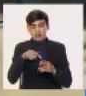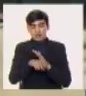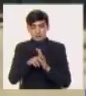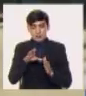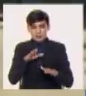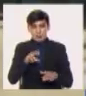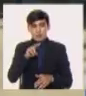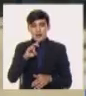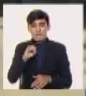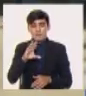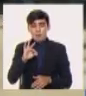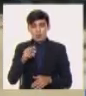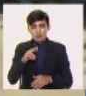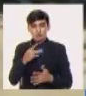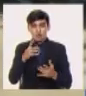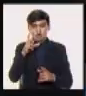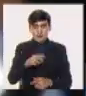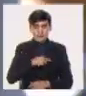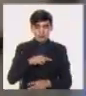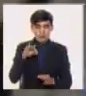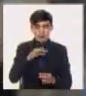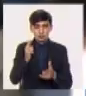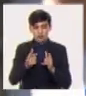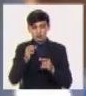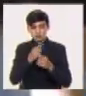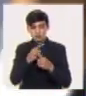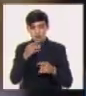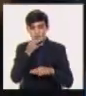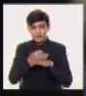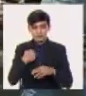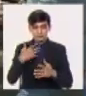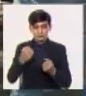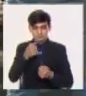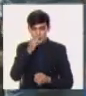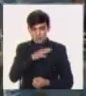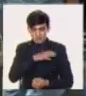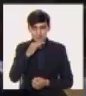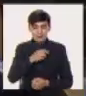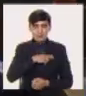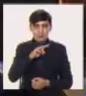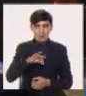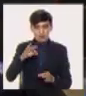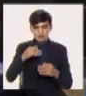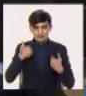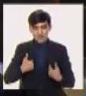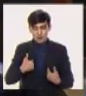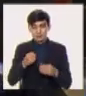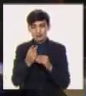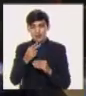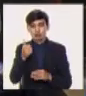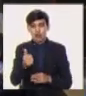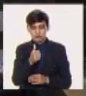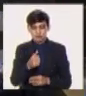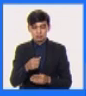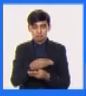Алматыда пневмониядан қанша адамның қайтыс болған туралы сауалымызға жауап ала алмадық. Ал қайтыс болған адамның мәйіті 12 сағаттың ішінде